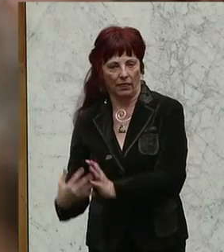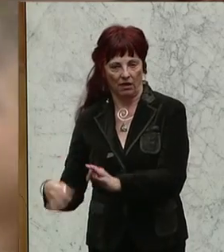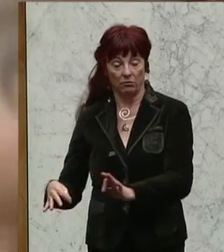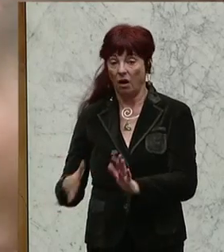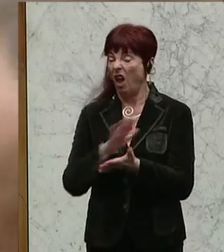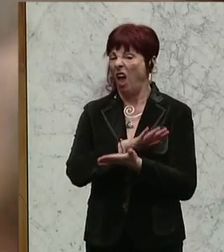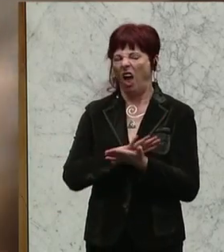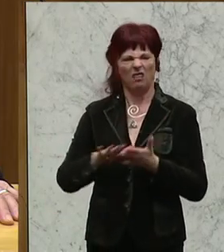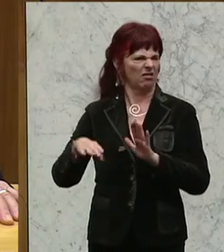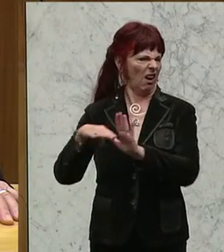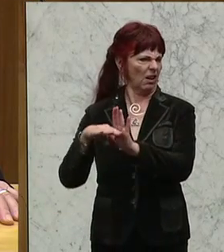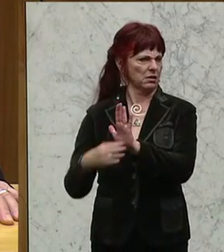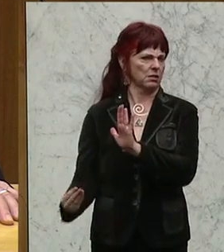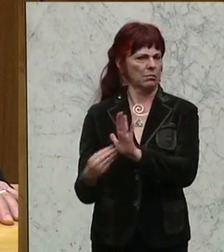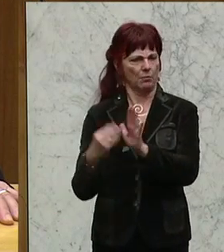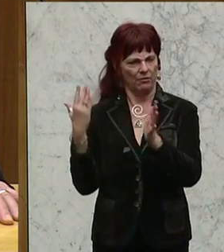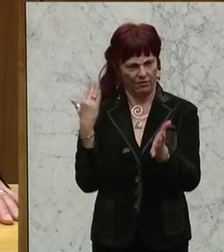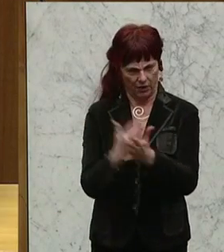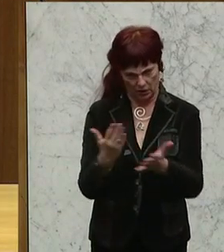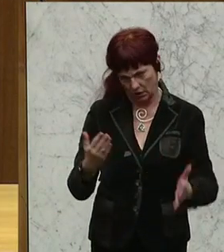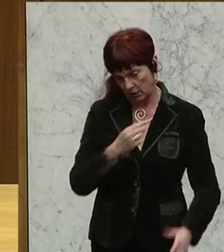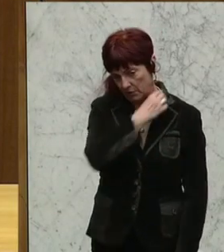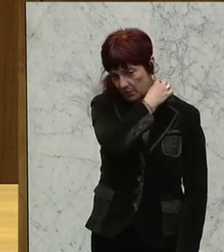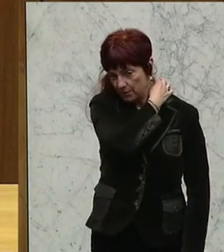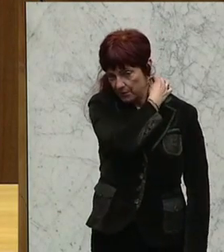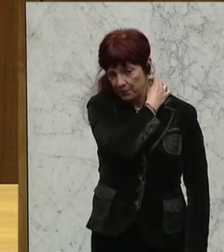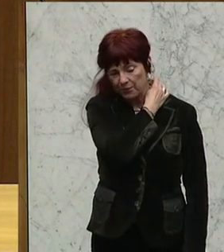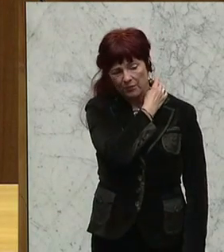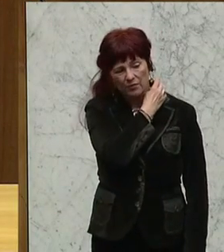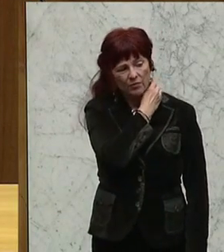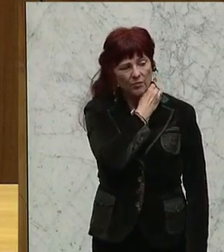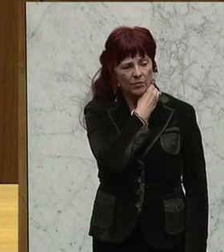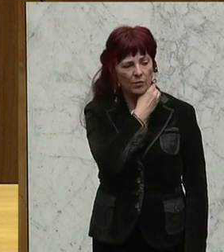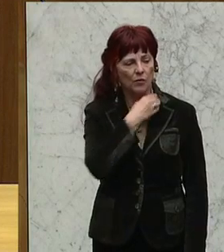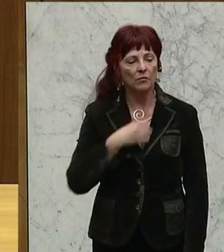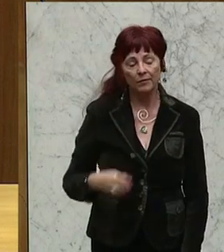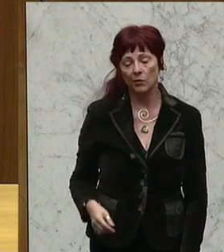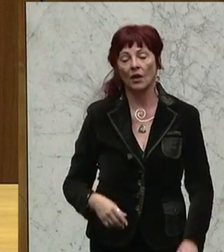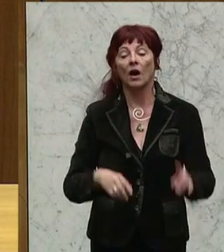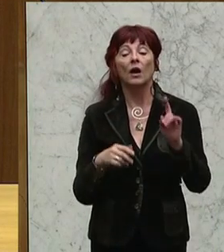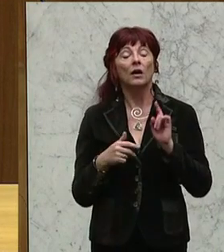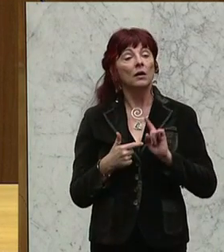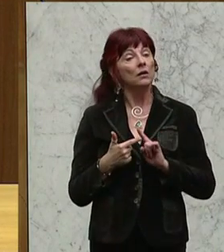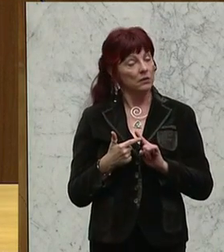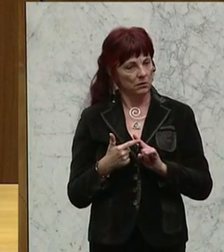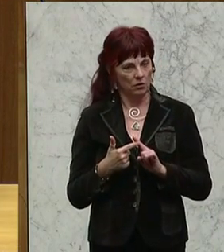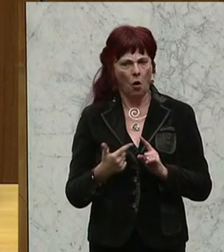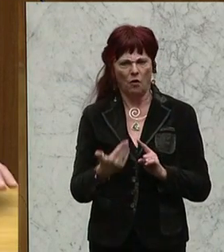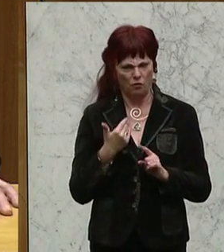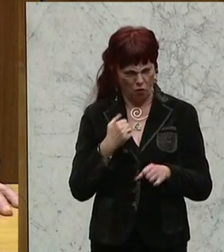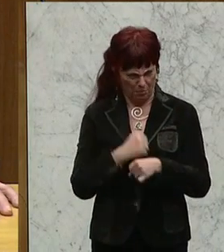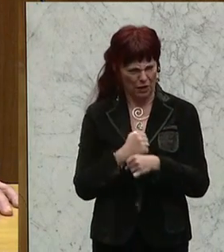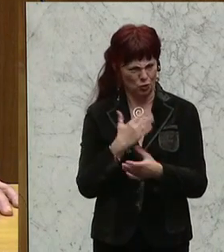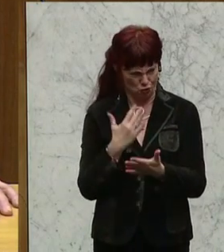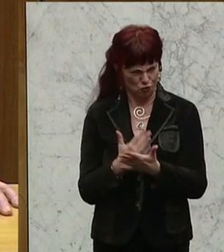gesetzliches Ergebnis einer kurzen gedankenanstrengung des Gesetzgebers die Vorarbeiten